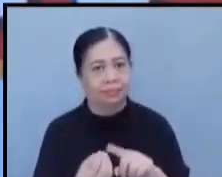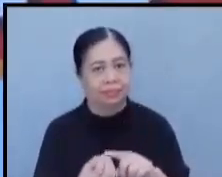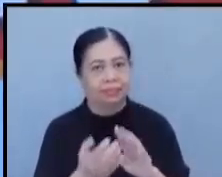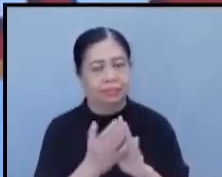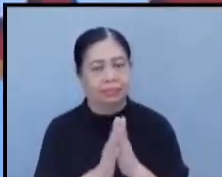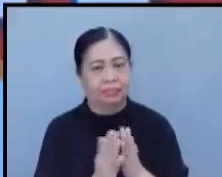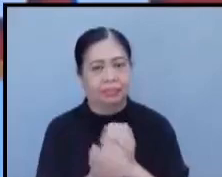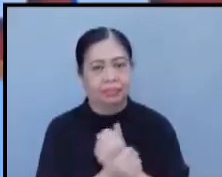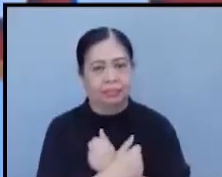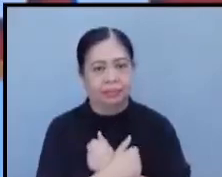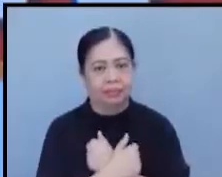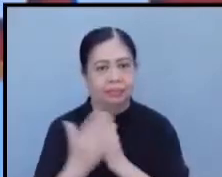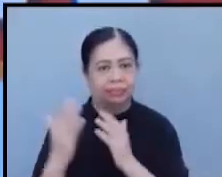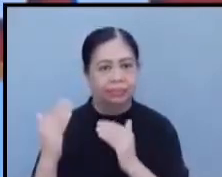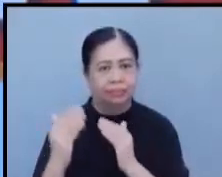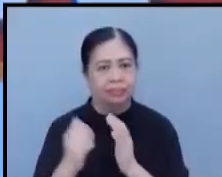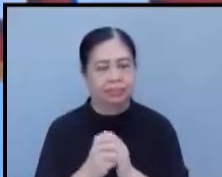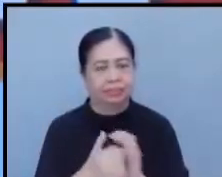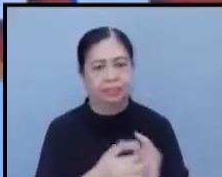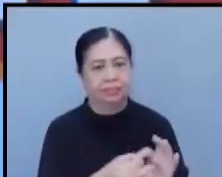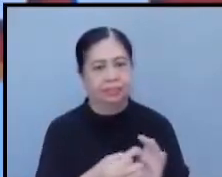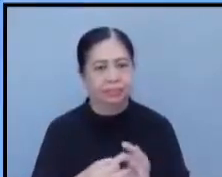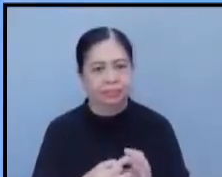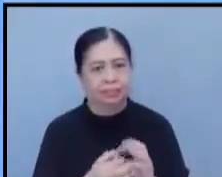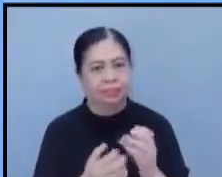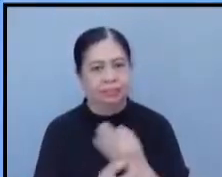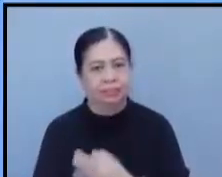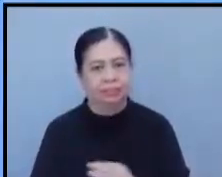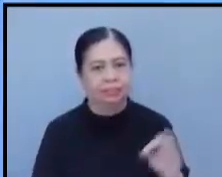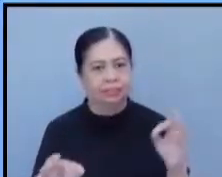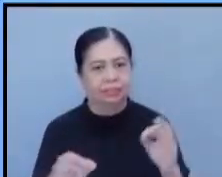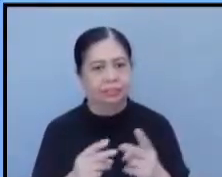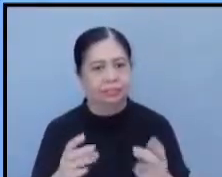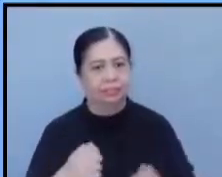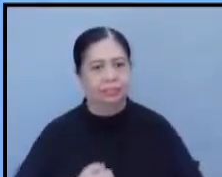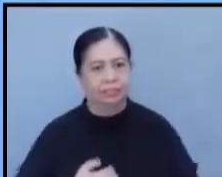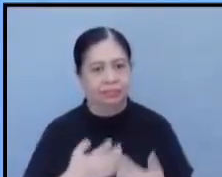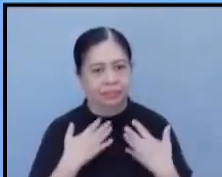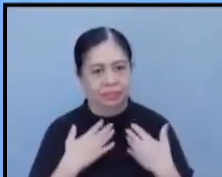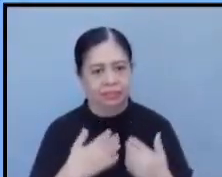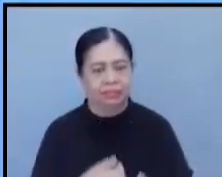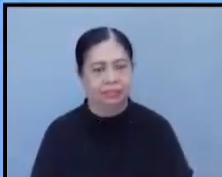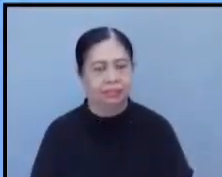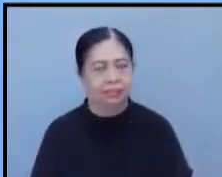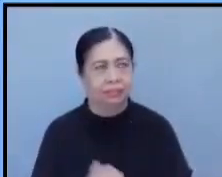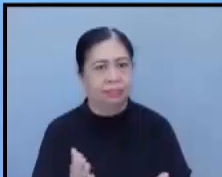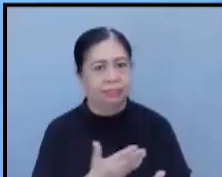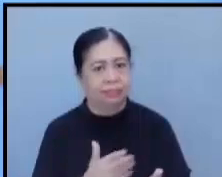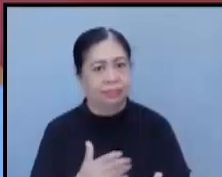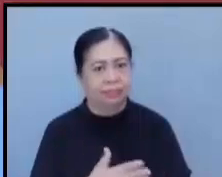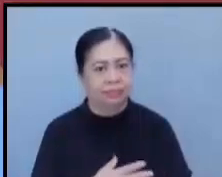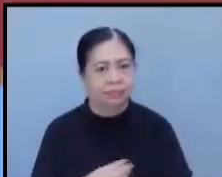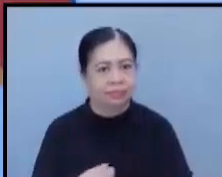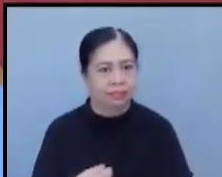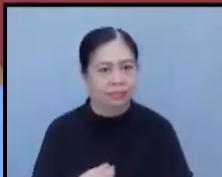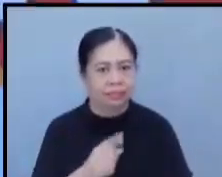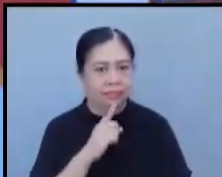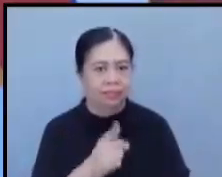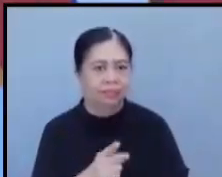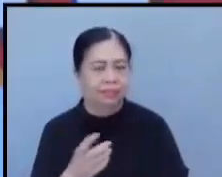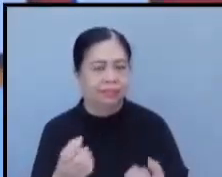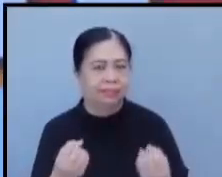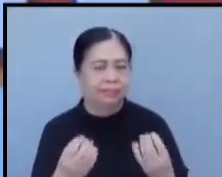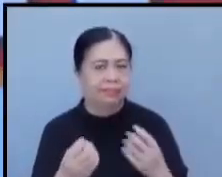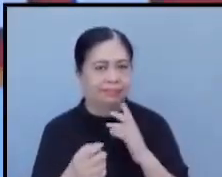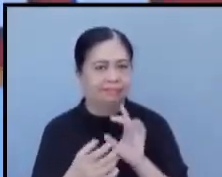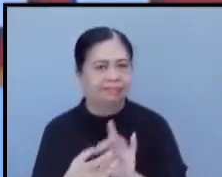hope, pagkakaisa and freedom. Very inspirational po yung lyrics and sure po ako na marami